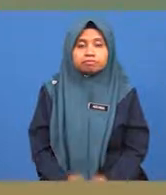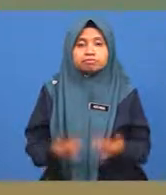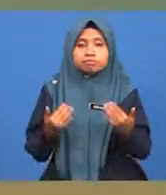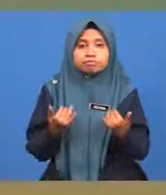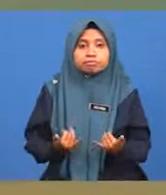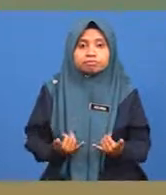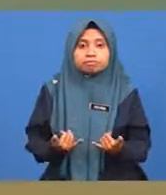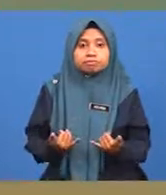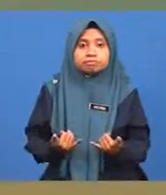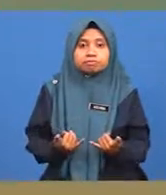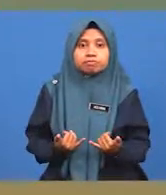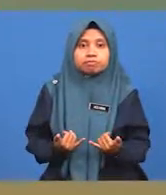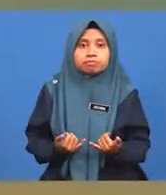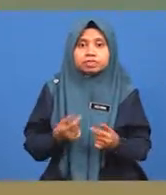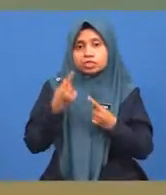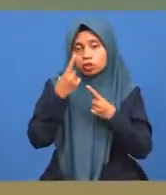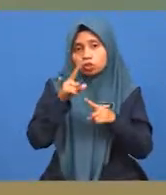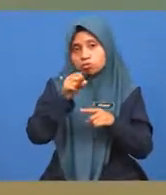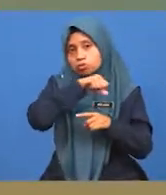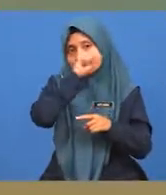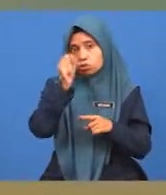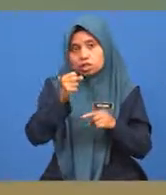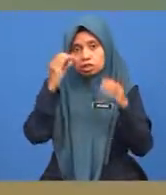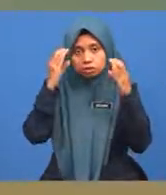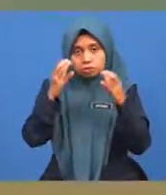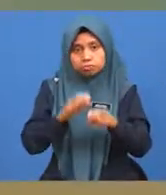Sekarang, jawab soalan cikgu.